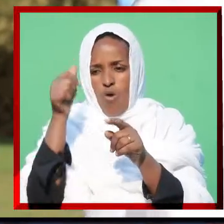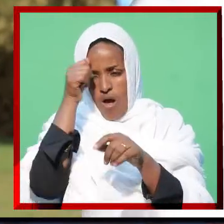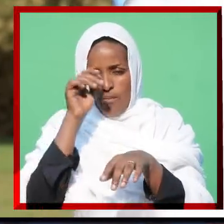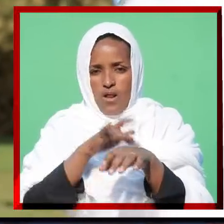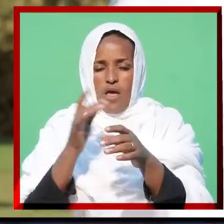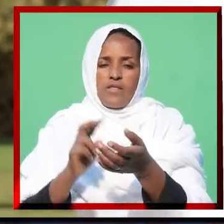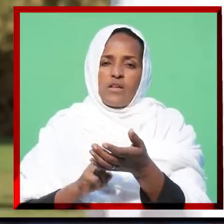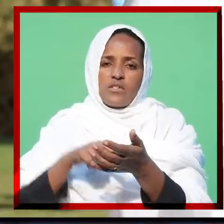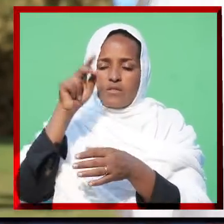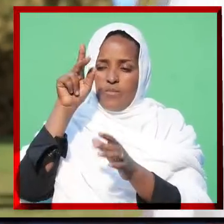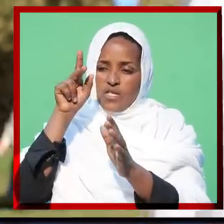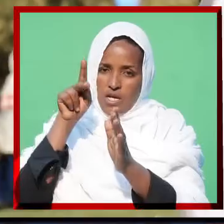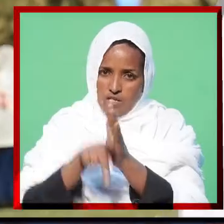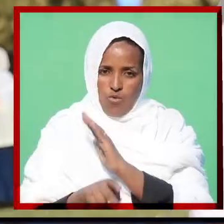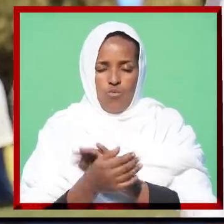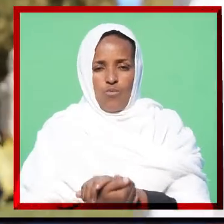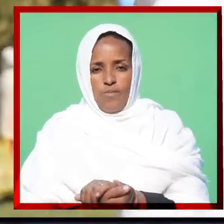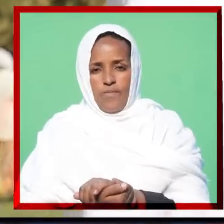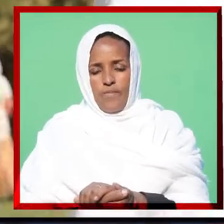اللاي تنسابت قدلوم